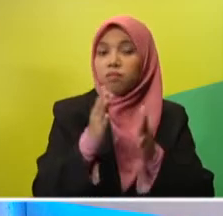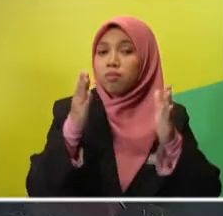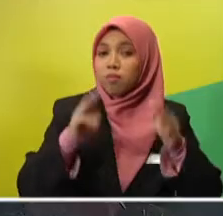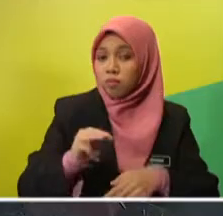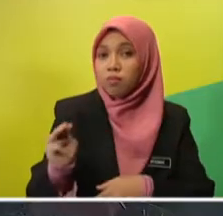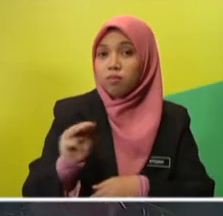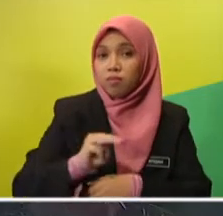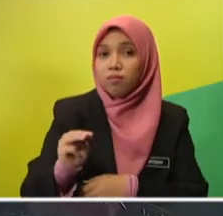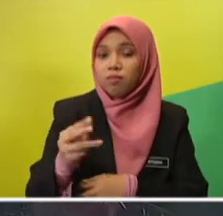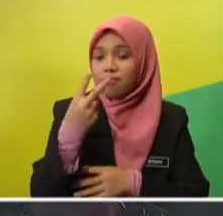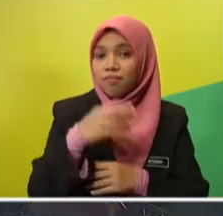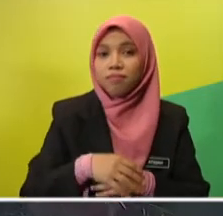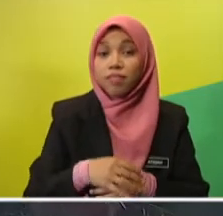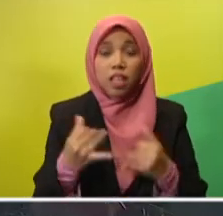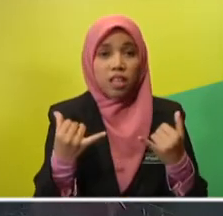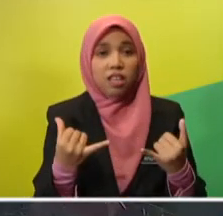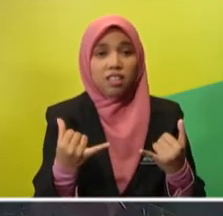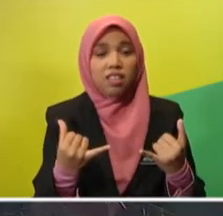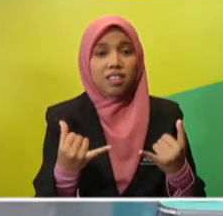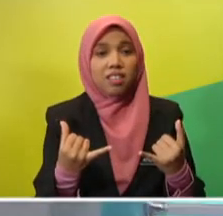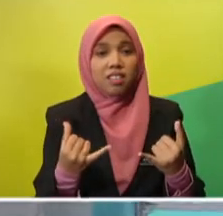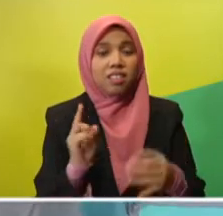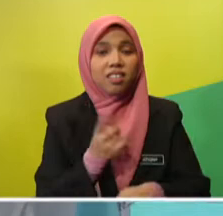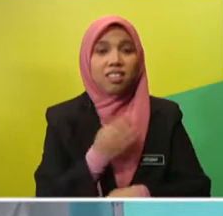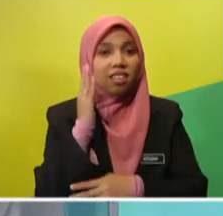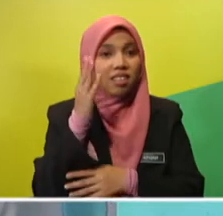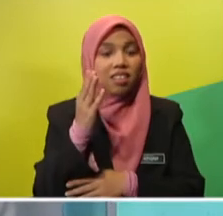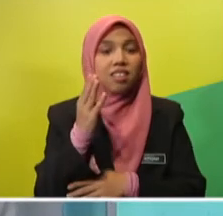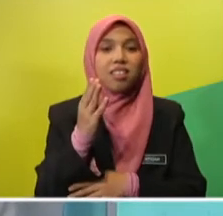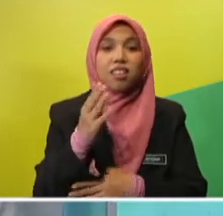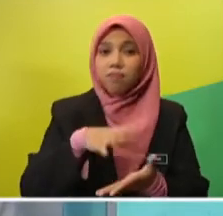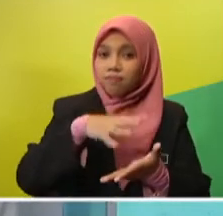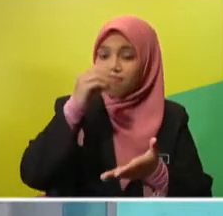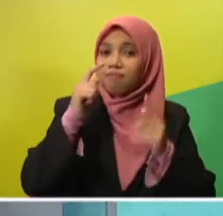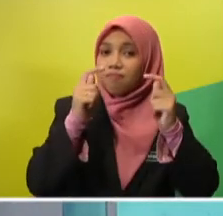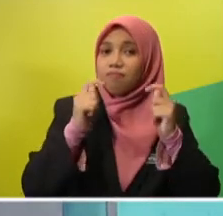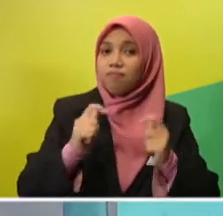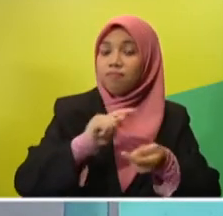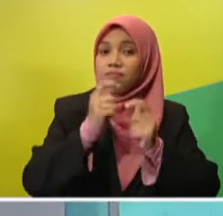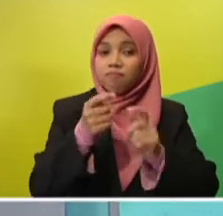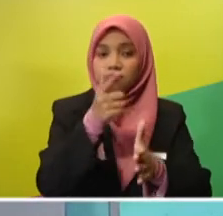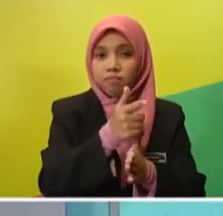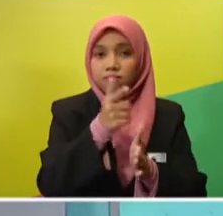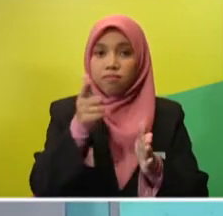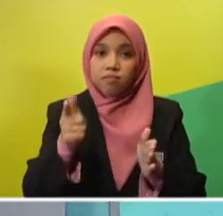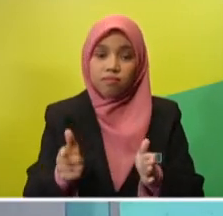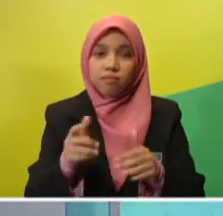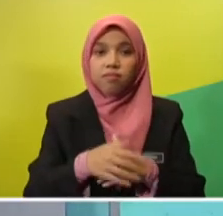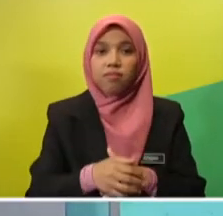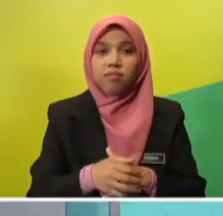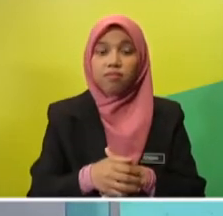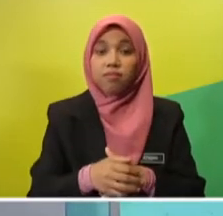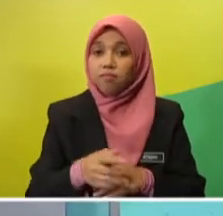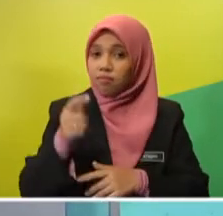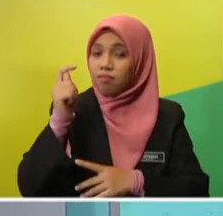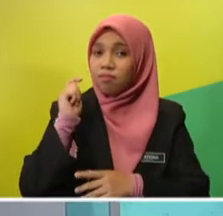untuk seterusnya kita akan melihat teknik tukar sisi. Okey, sebelum itu, tadi dalam segmen sebelum ini, Cikgu